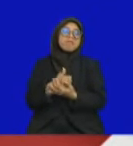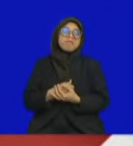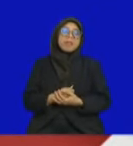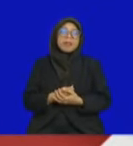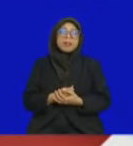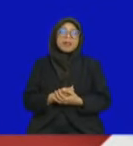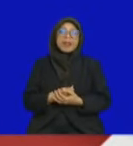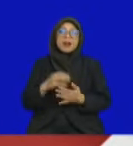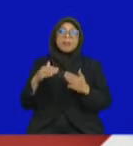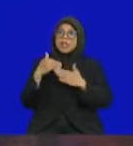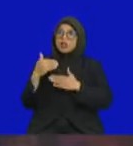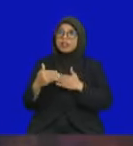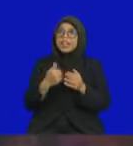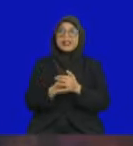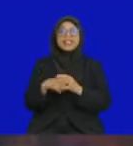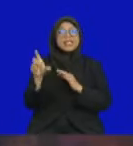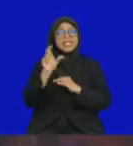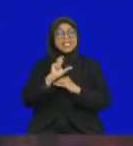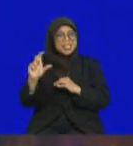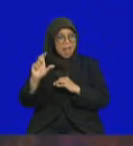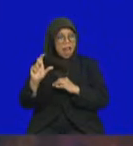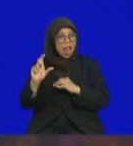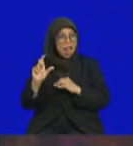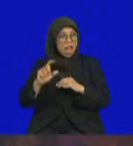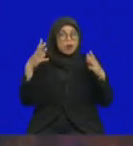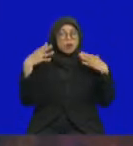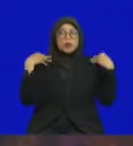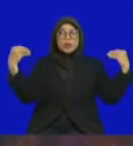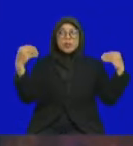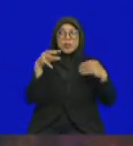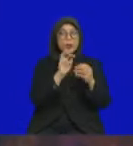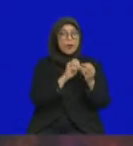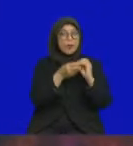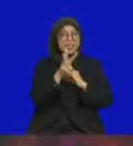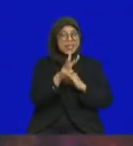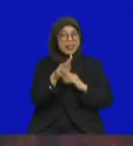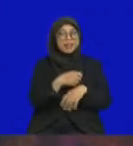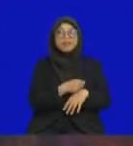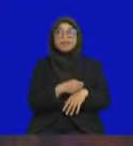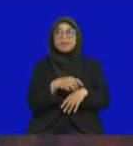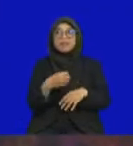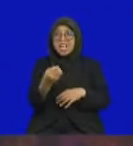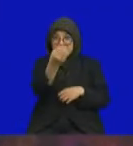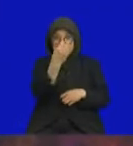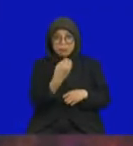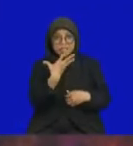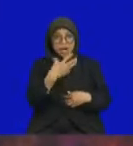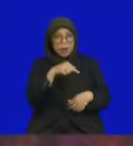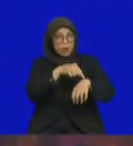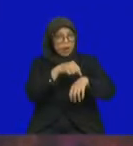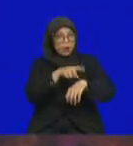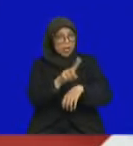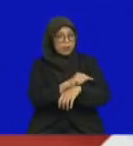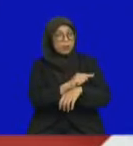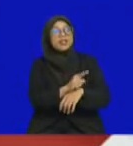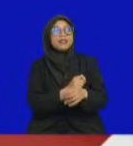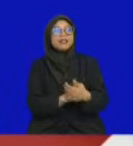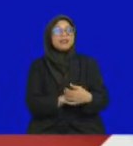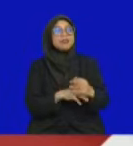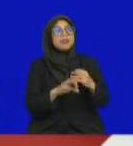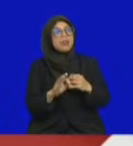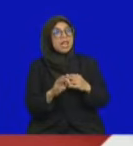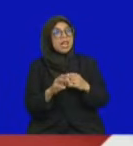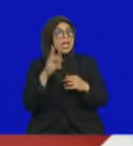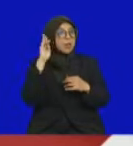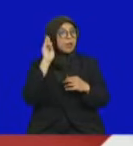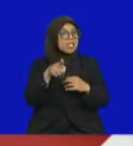berikutnya calon gubernur nomor urut 3 untuk dapat merespon waktu anda 1 menit dimulai ketika berbicara terima kasih